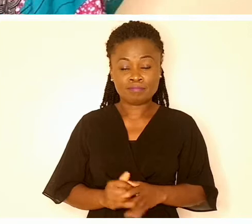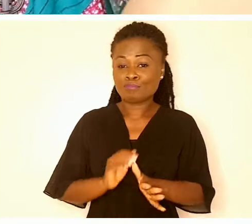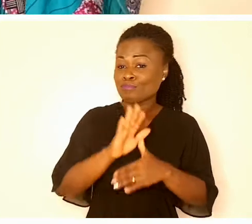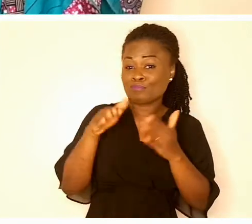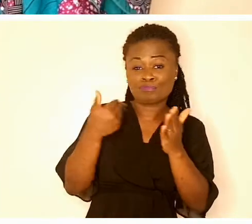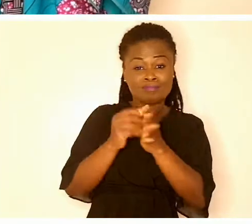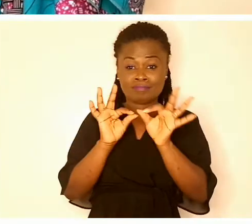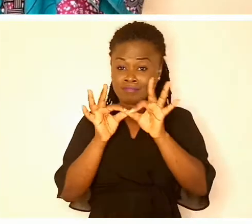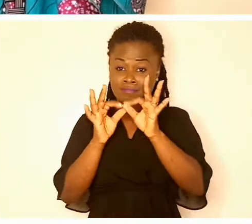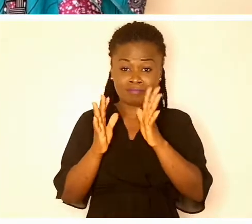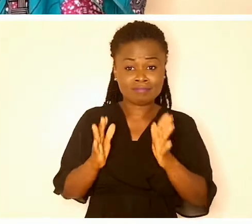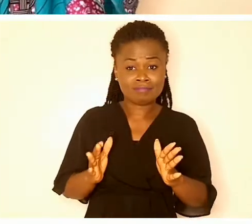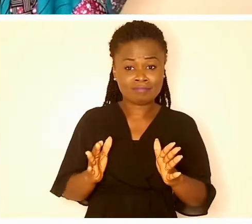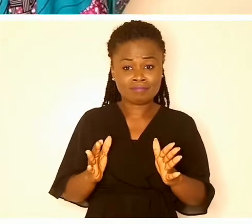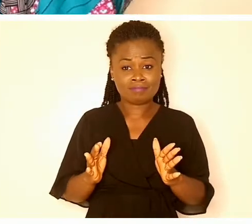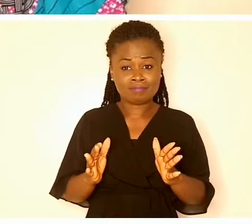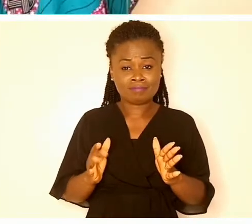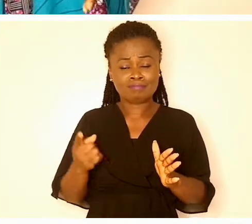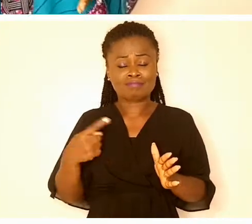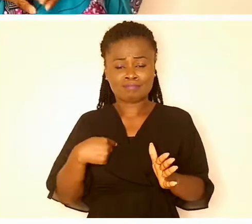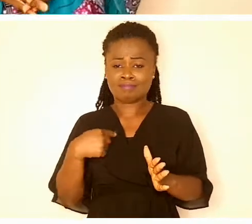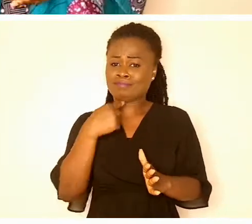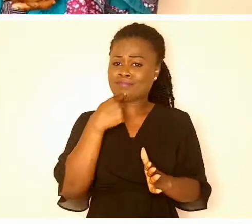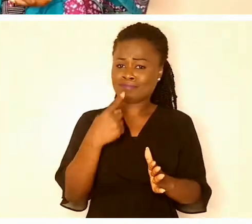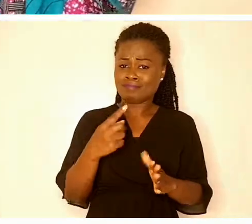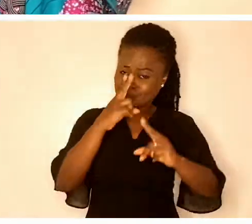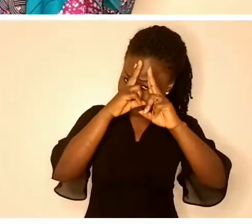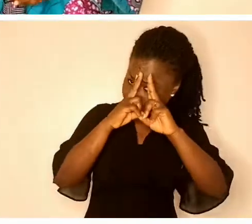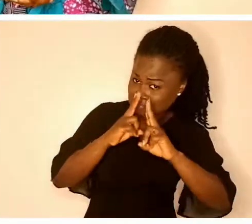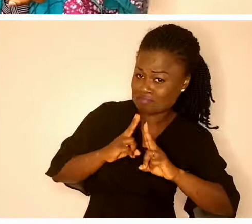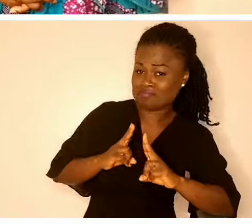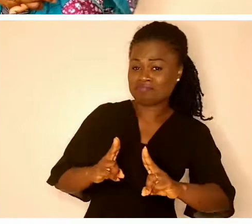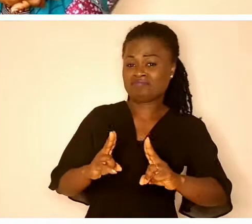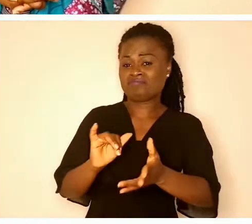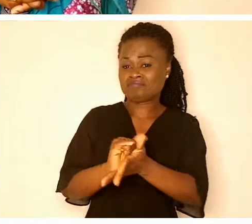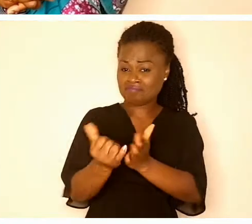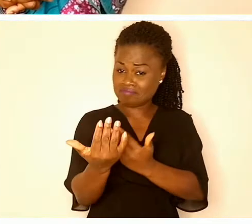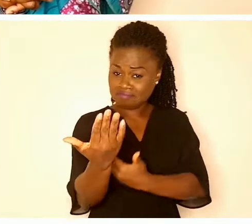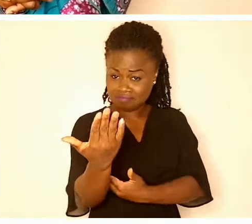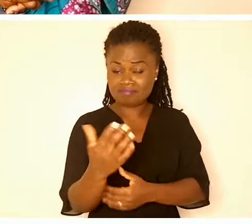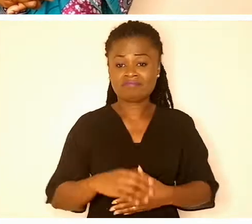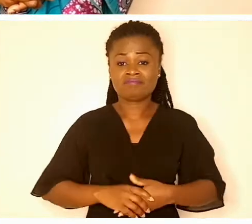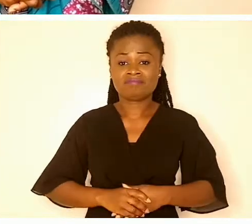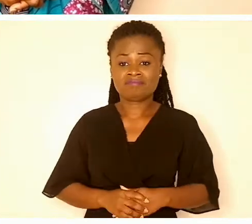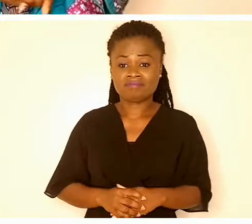Tous les interprètes, j'aimerais vous rendre hommage et vous encourager ce matin.